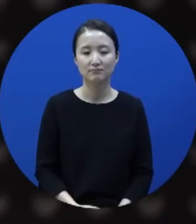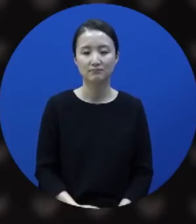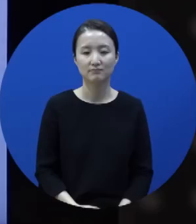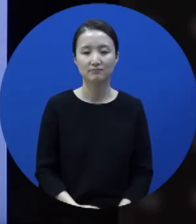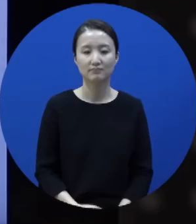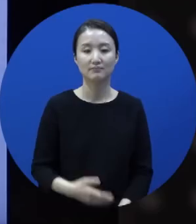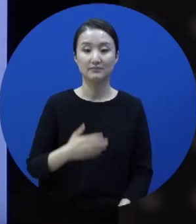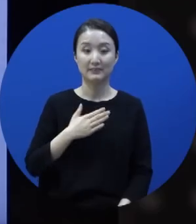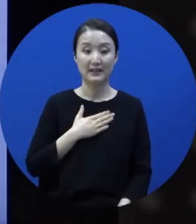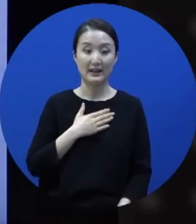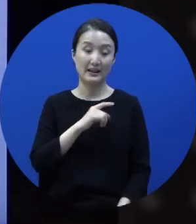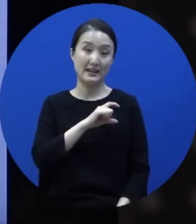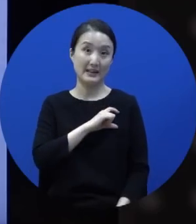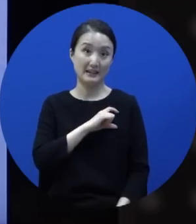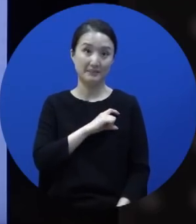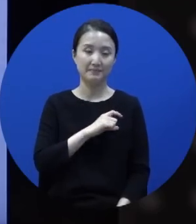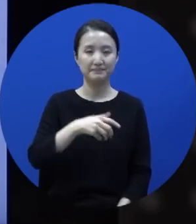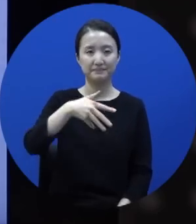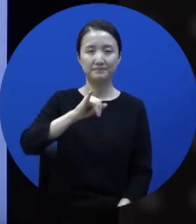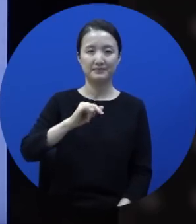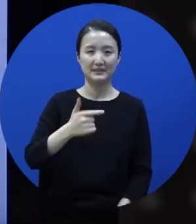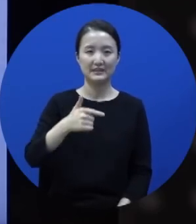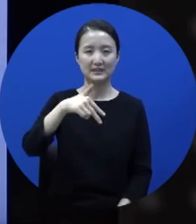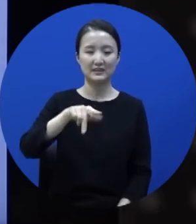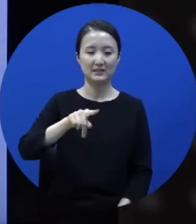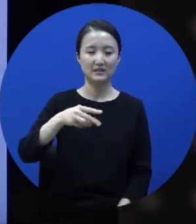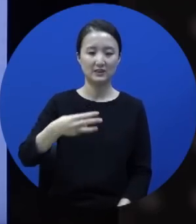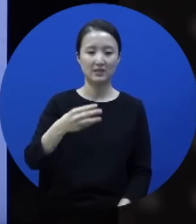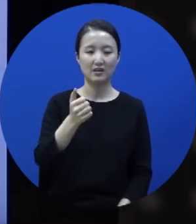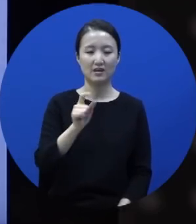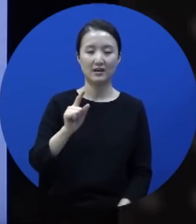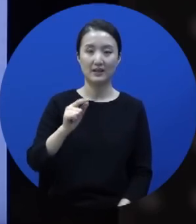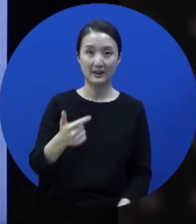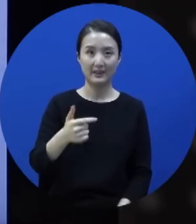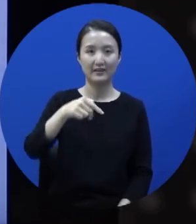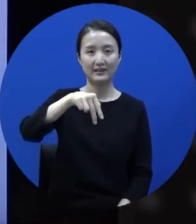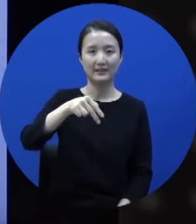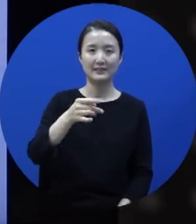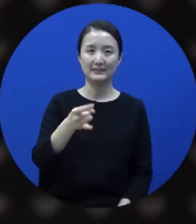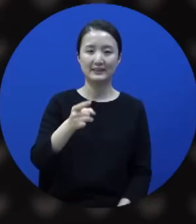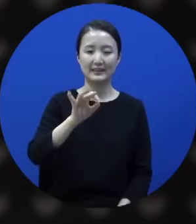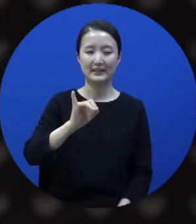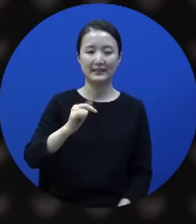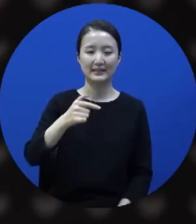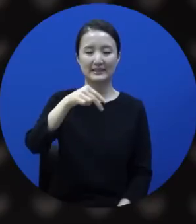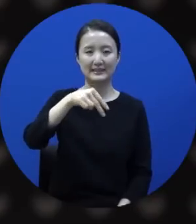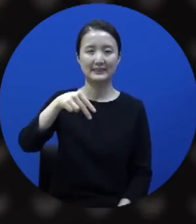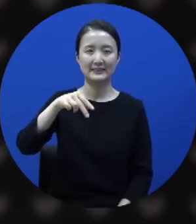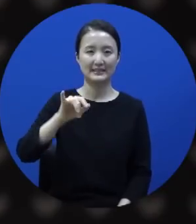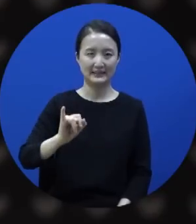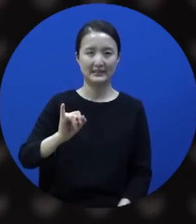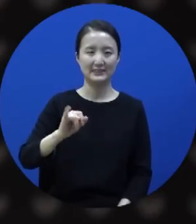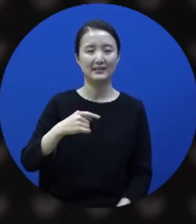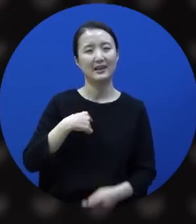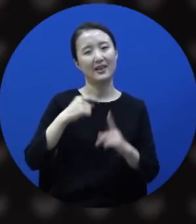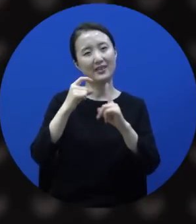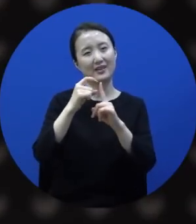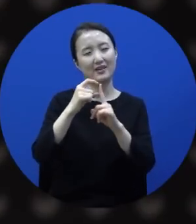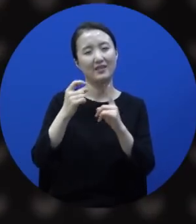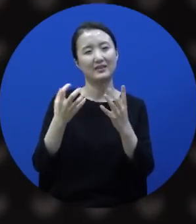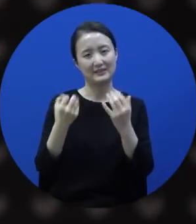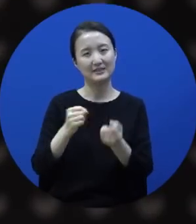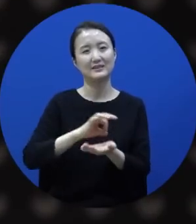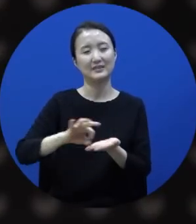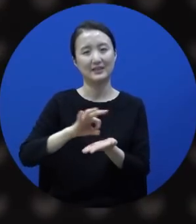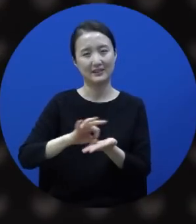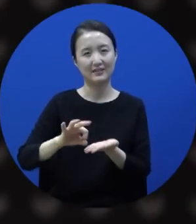가지고 있어요. 네, 제 이름은 박세인이지만 많은 분들이 저를 세인이라고 부르지 않고요. 친절한 세인씨! 이렇게